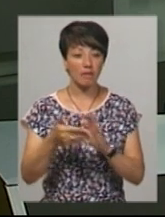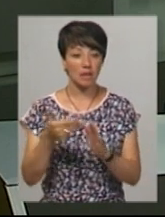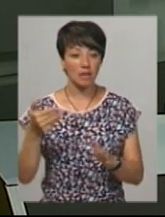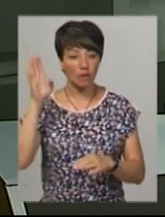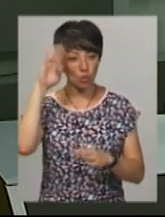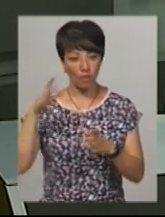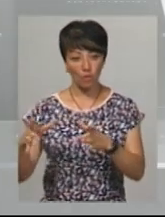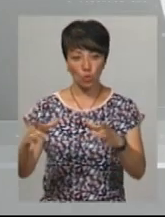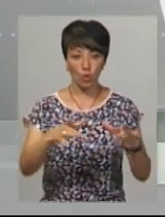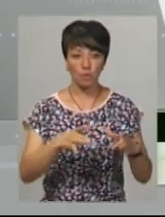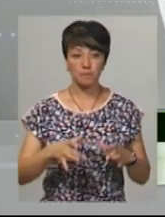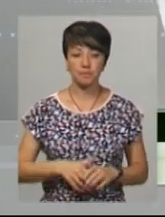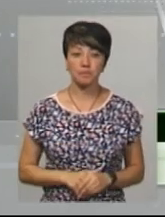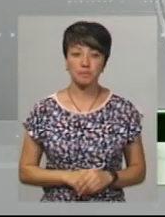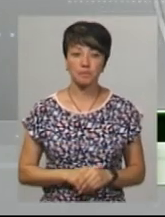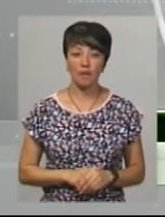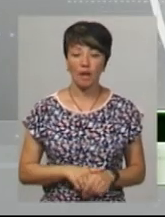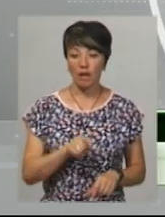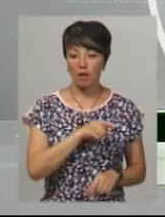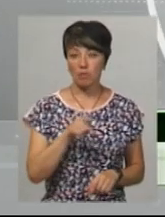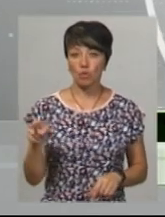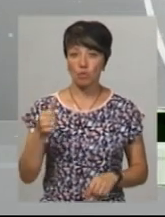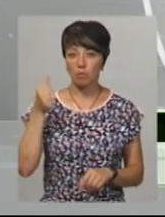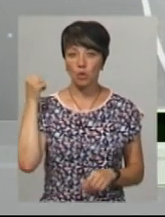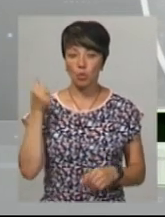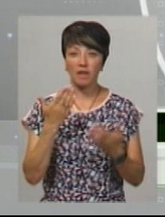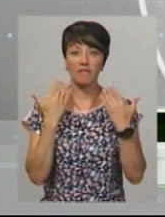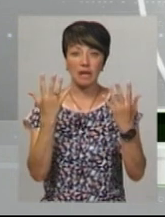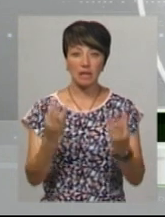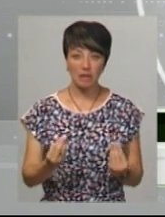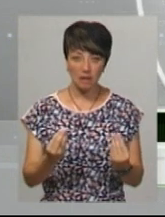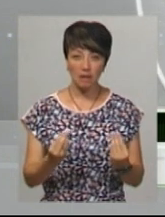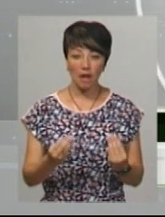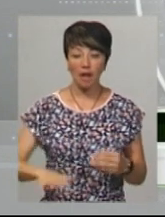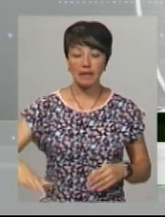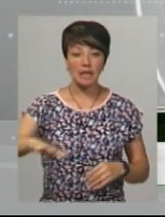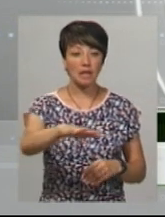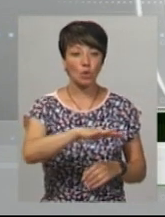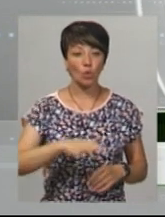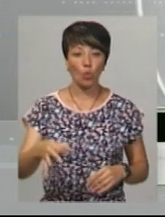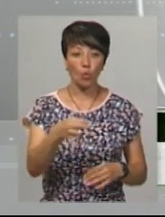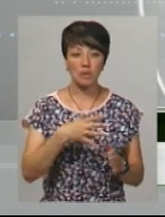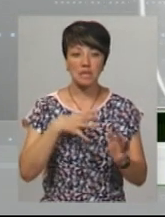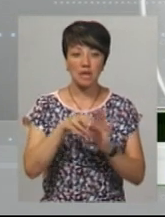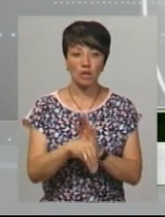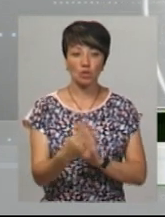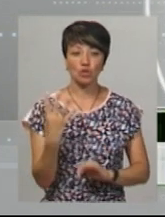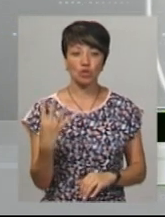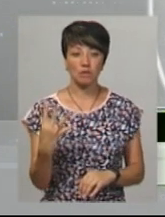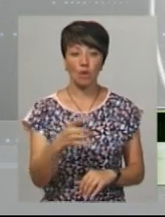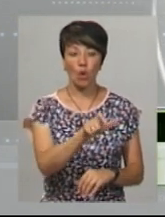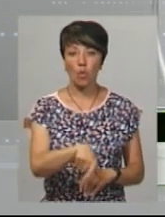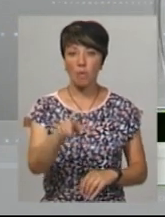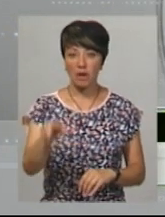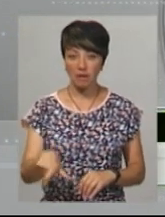водойм. Впродовж минулих вихідних на території області загибло 4 громадян